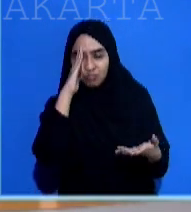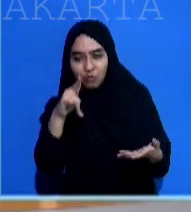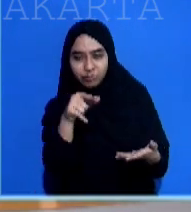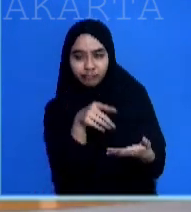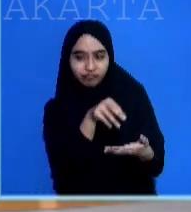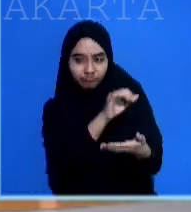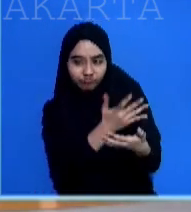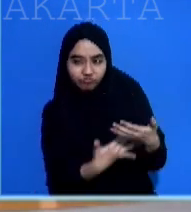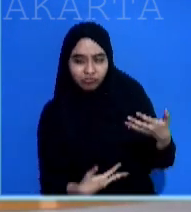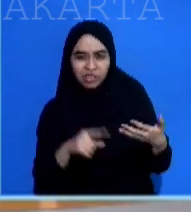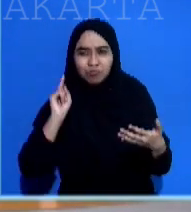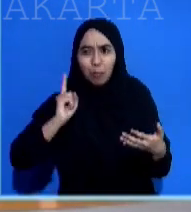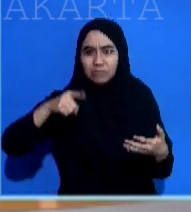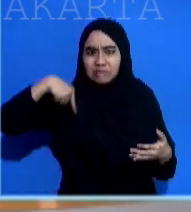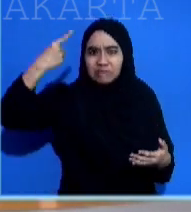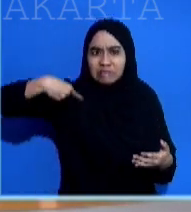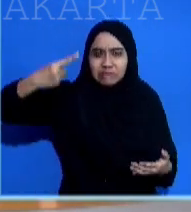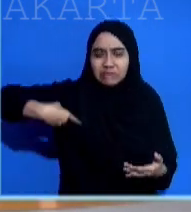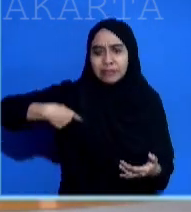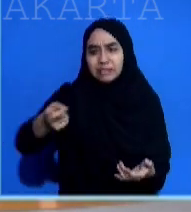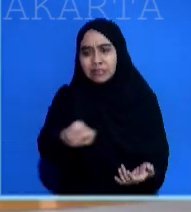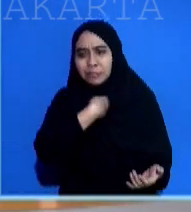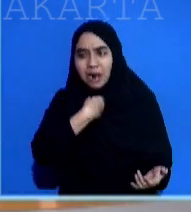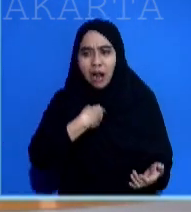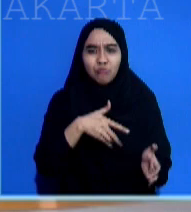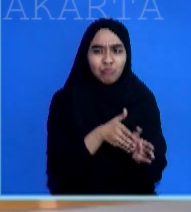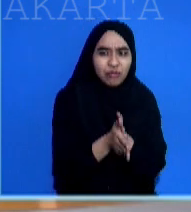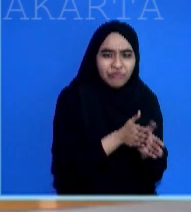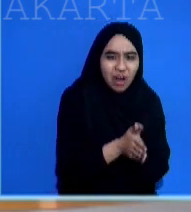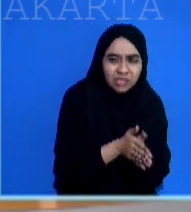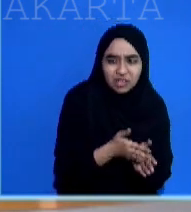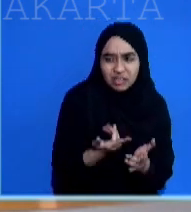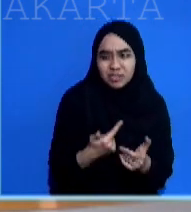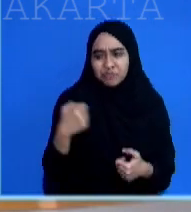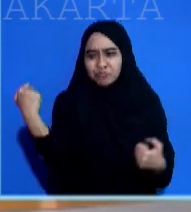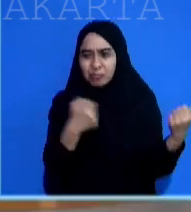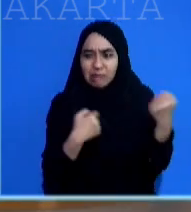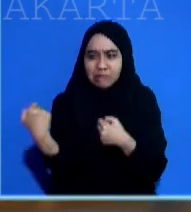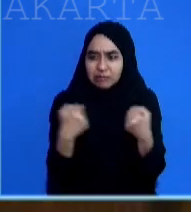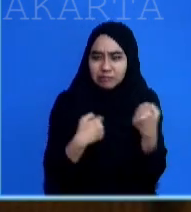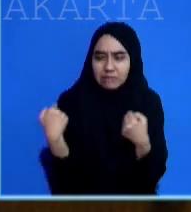kejahatan jalanan yang biasanya motif aksi tersebut adalah balas dendam antar kelompok pelajar.